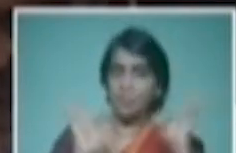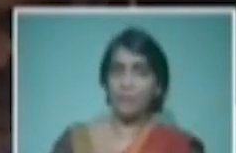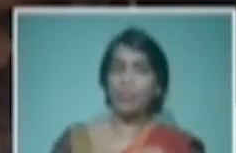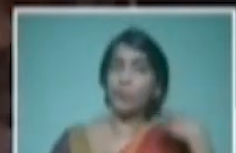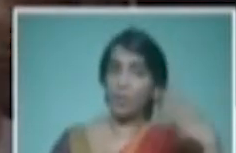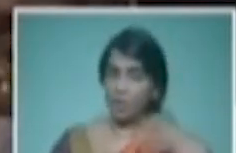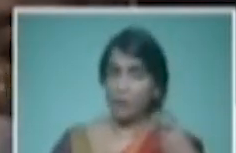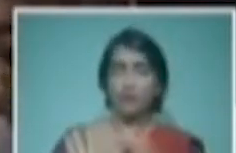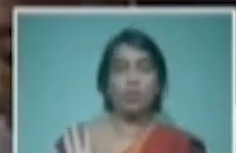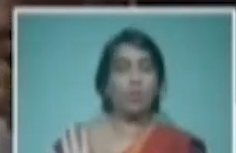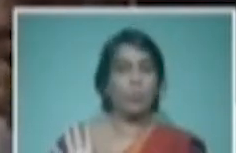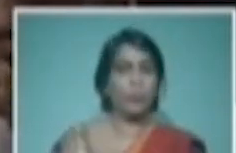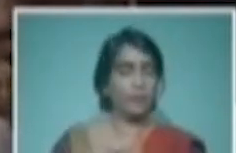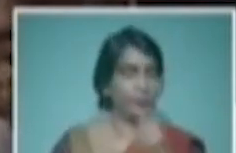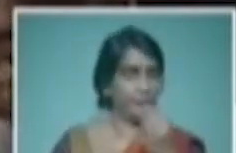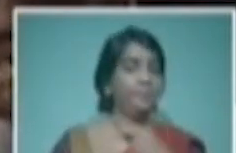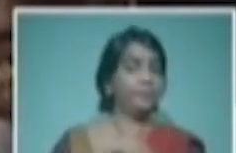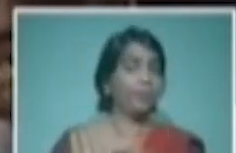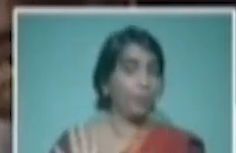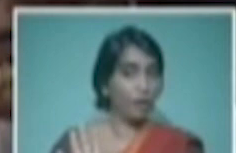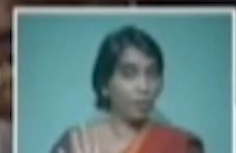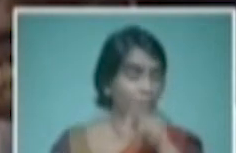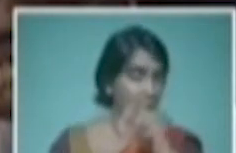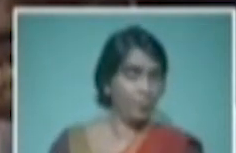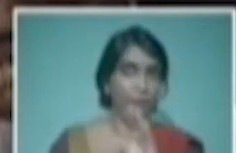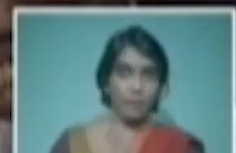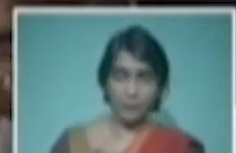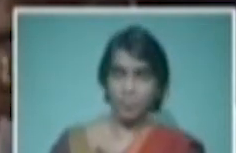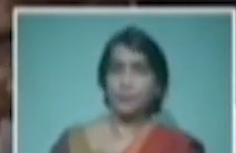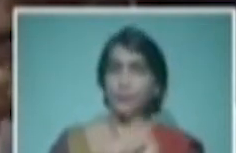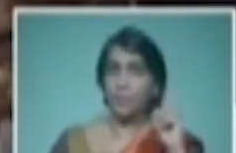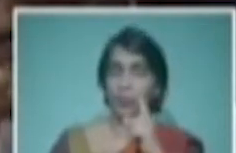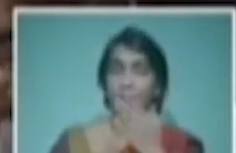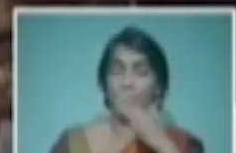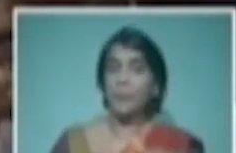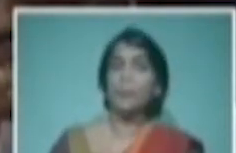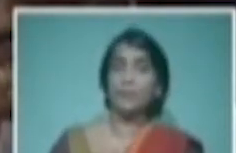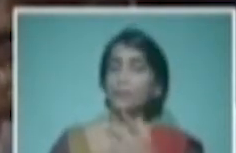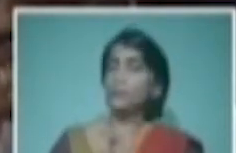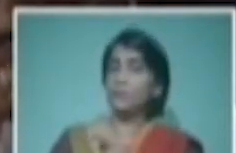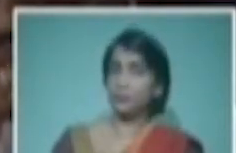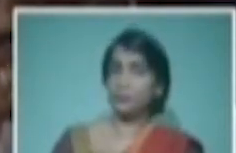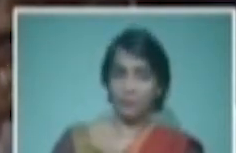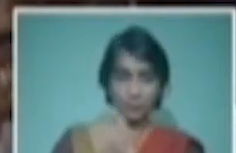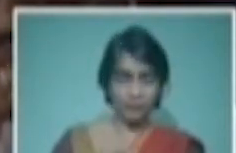3ක පුහුණුවක් ලබා දෙනවා. ඒ පුහුණුකරුවන් විසින් පළවෙනි ශ්‍රේණියේ ඉගෙනවීම් කරන